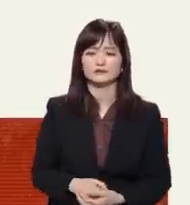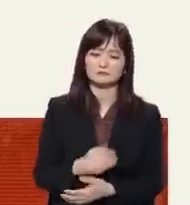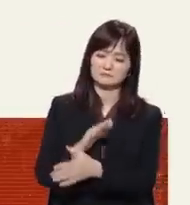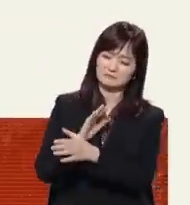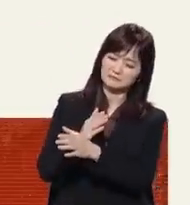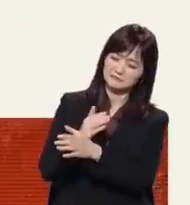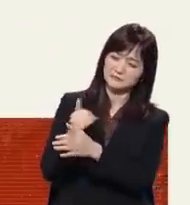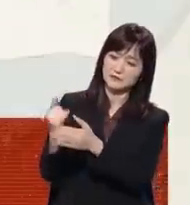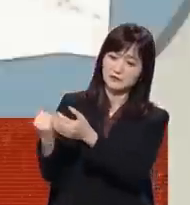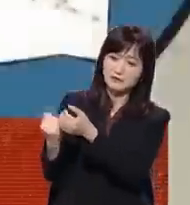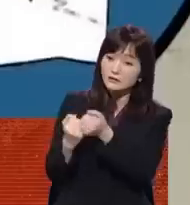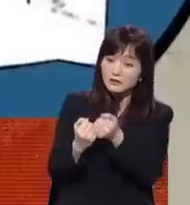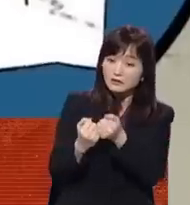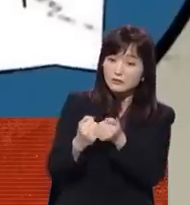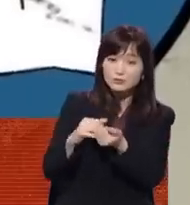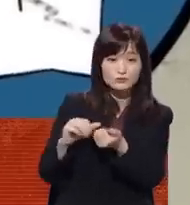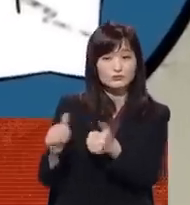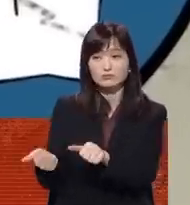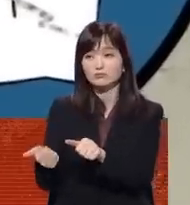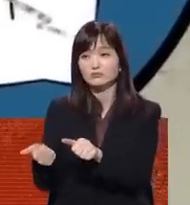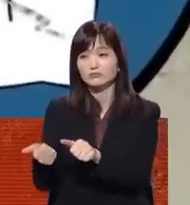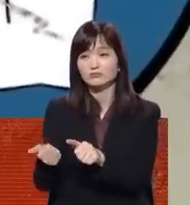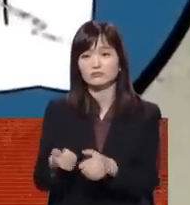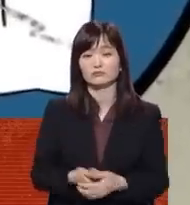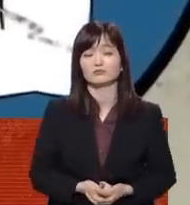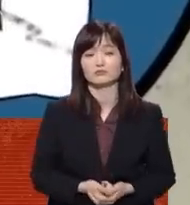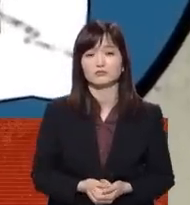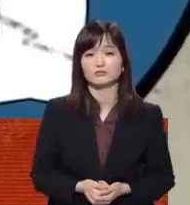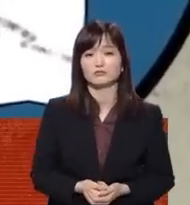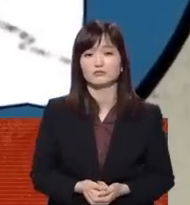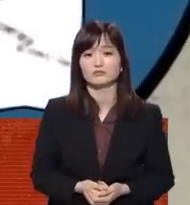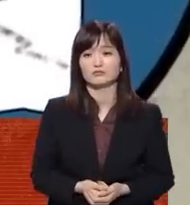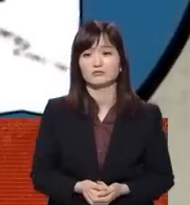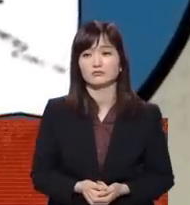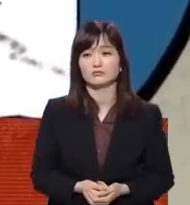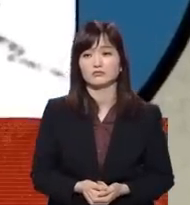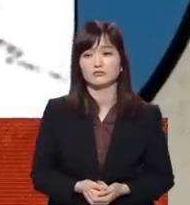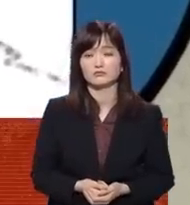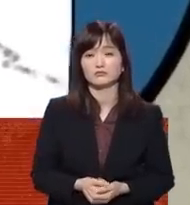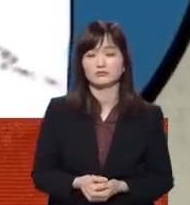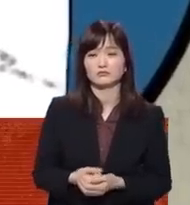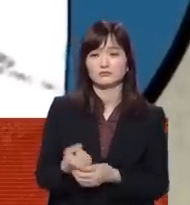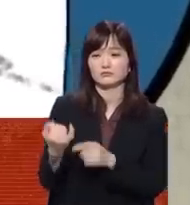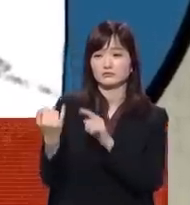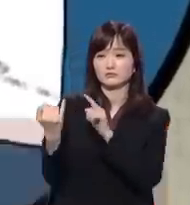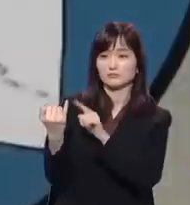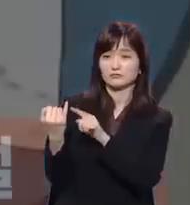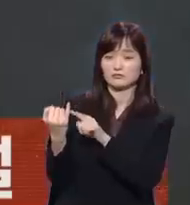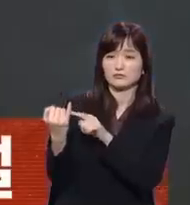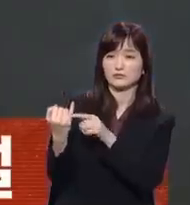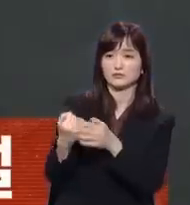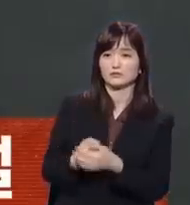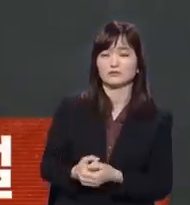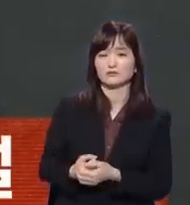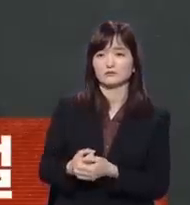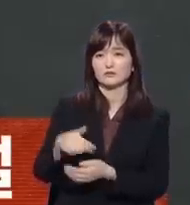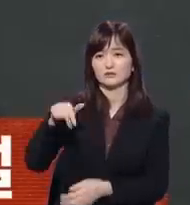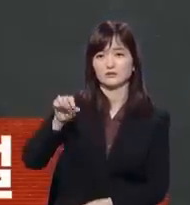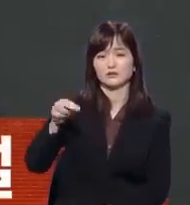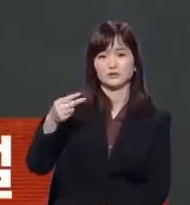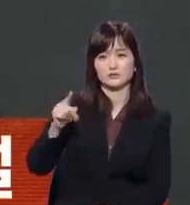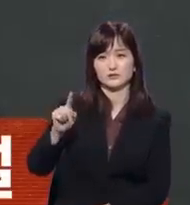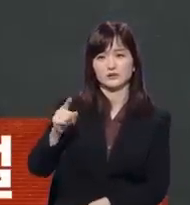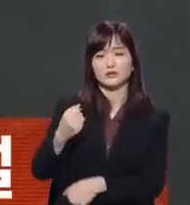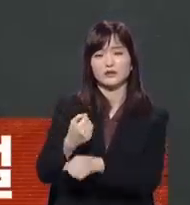장난삼아 잡아당겼는데 어떻게 좀 죽게 되었다 이렇게 얘기를 하는가 하면 정사를 하려던 것이다 이렇게 일관성 없는 진술 횡설수설했습니다